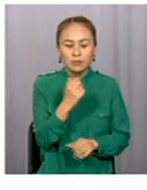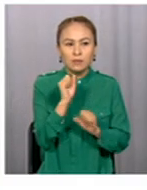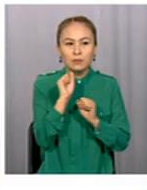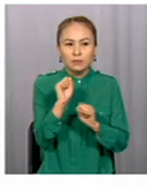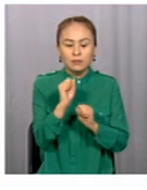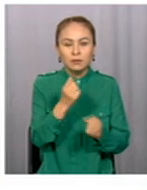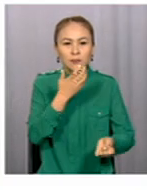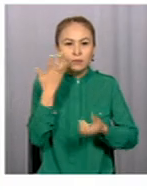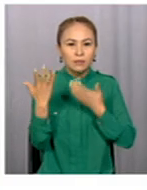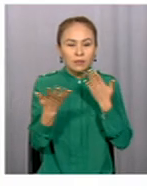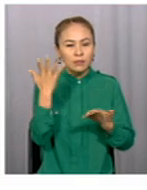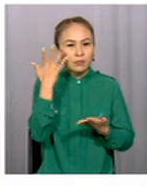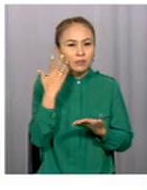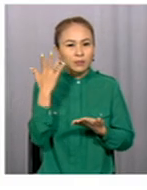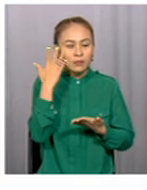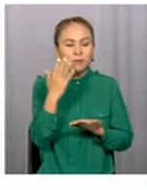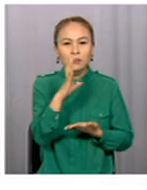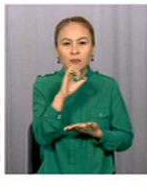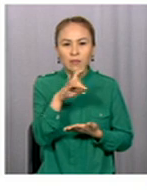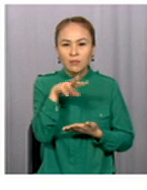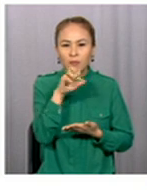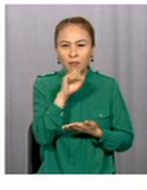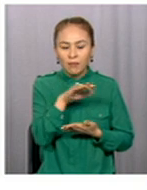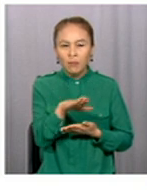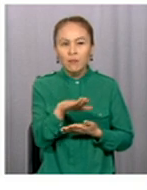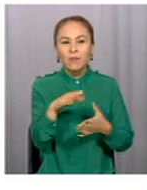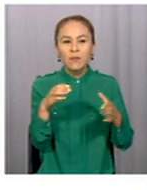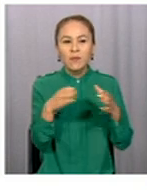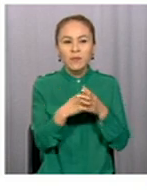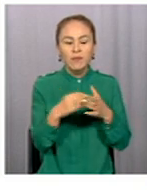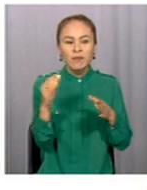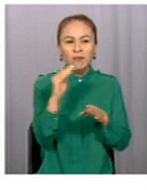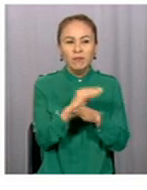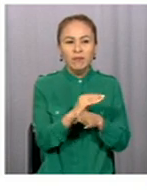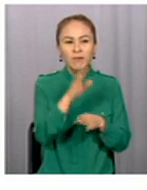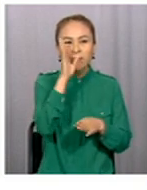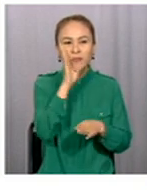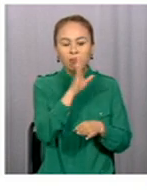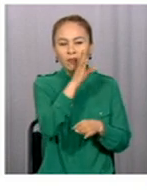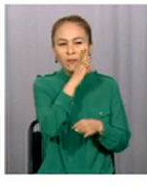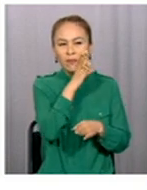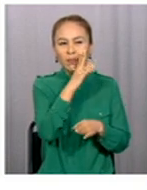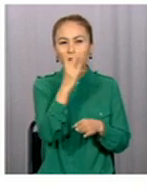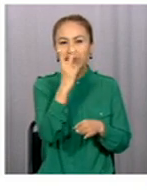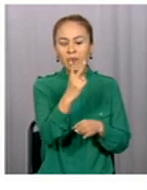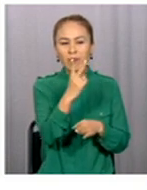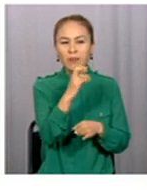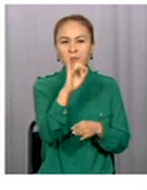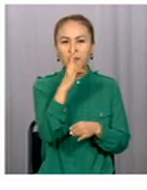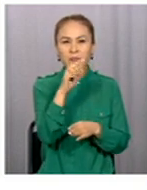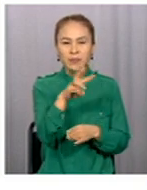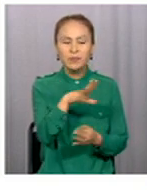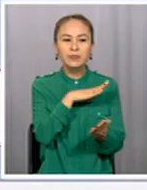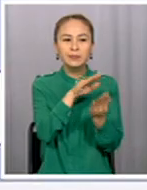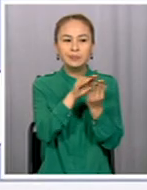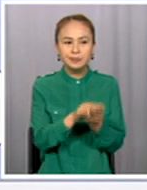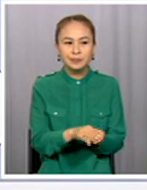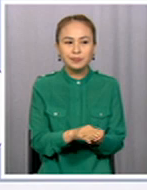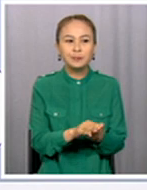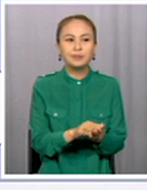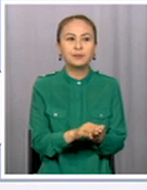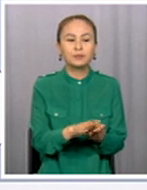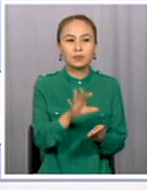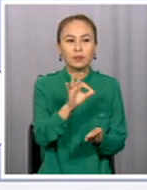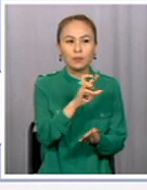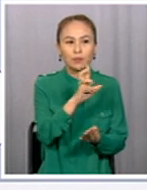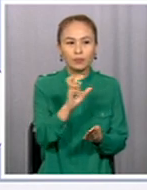қазу барысында сарматтың көсемі және оның әйелі мен екі арғымағы жерленген екен.